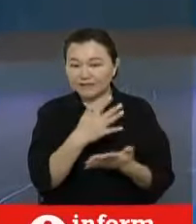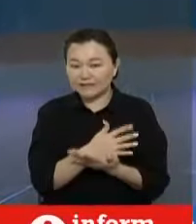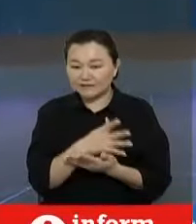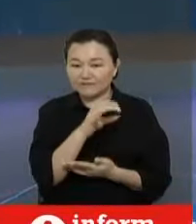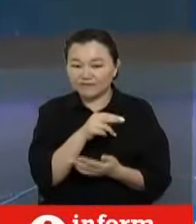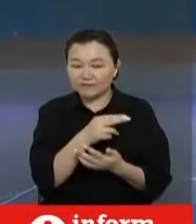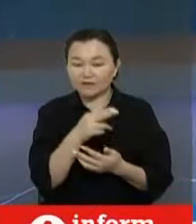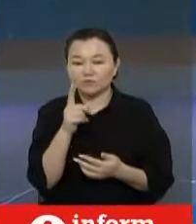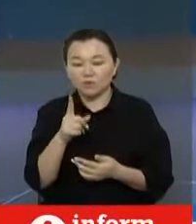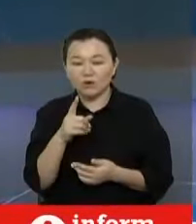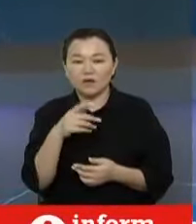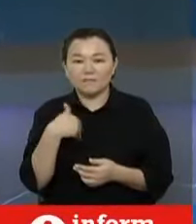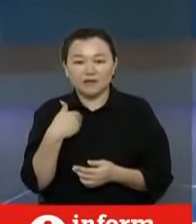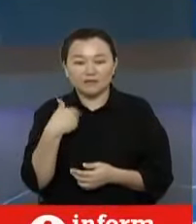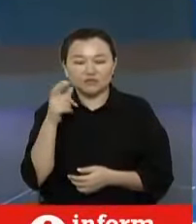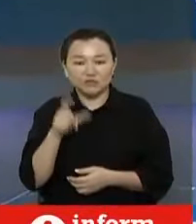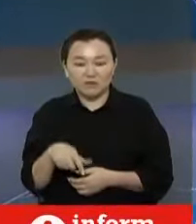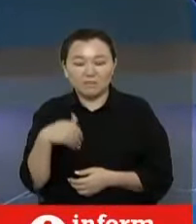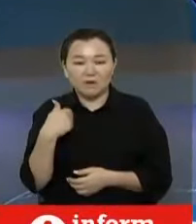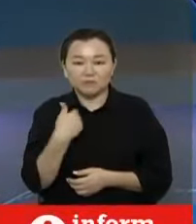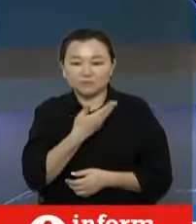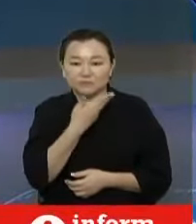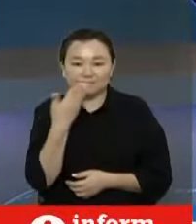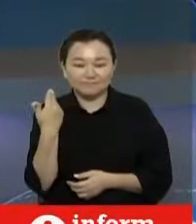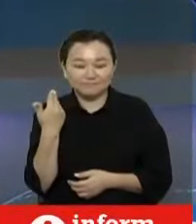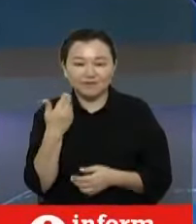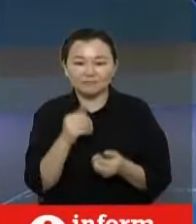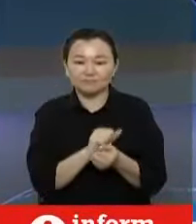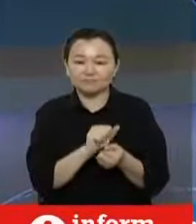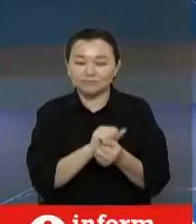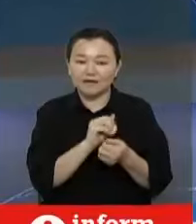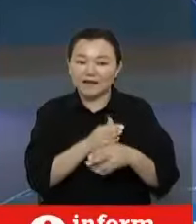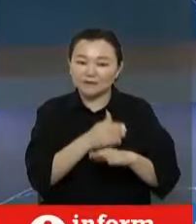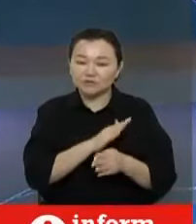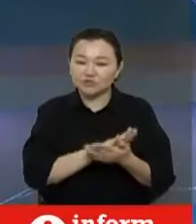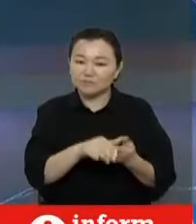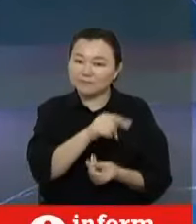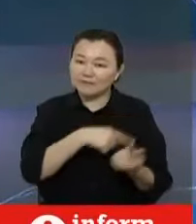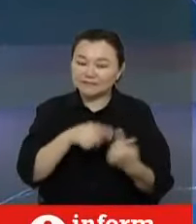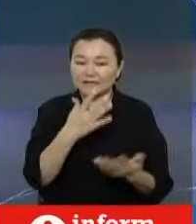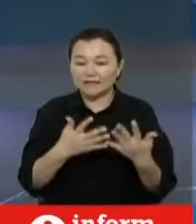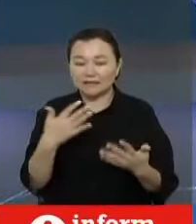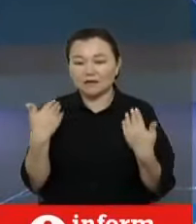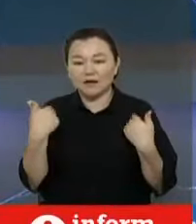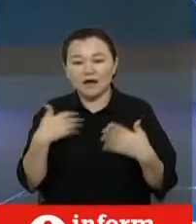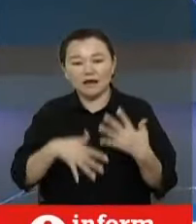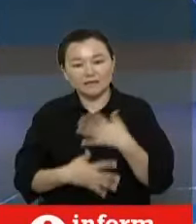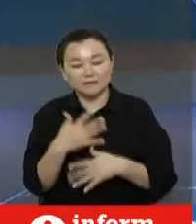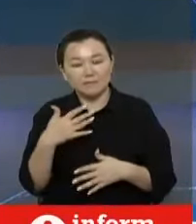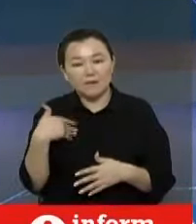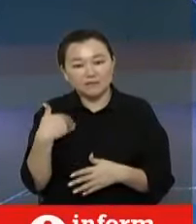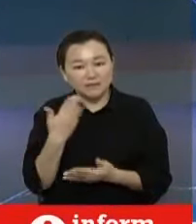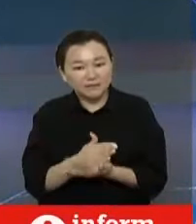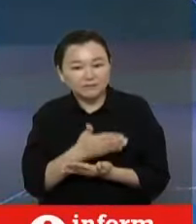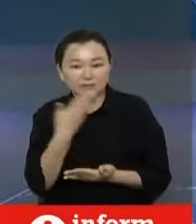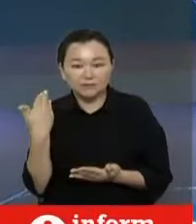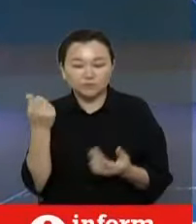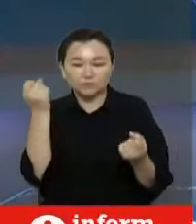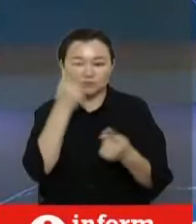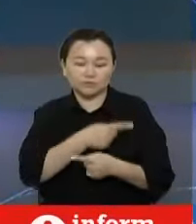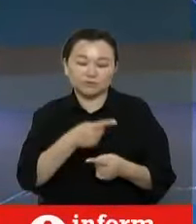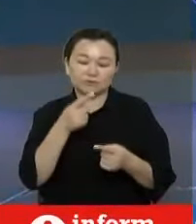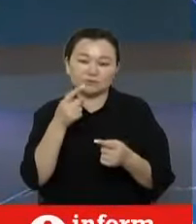бәрібірде адам ағзасына пайдалы емес екен. Қытырлақ нан таза бизнес пе әлде шынымен де ағзаға пайдасы бар ма? Әріптесім Аида Боранбай